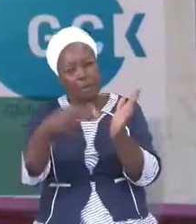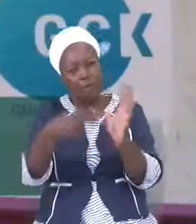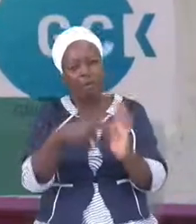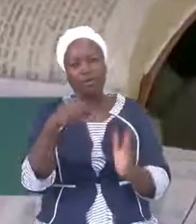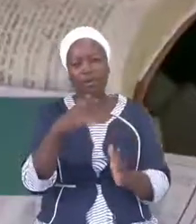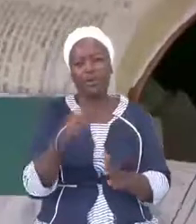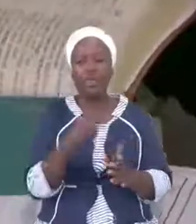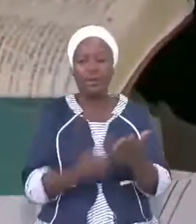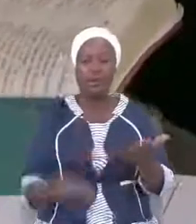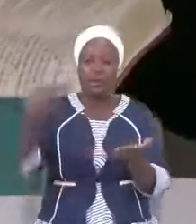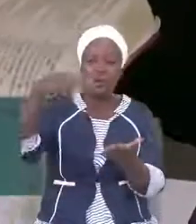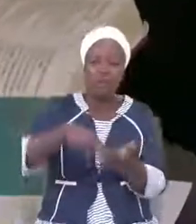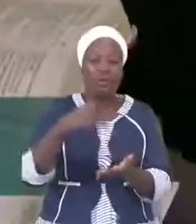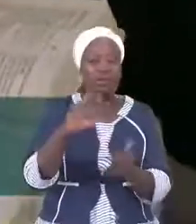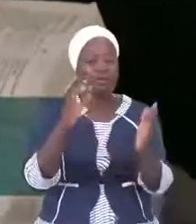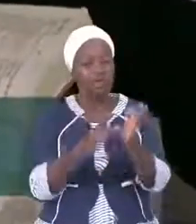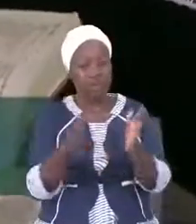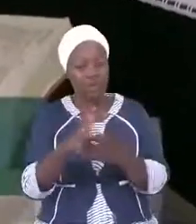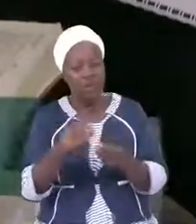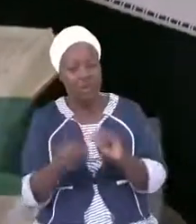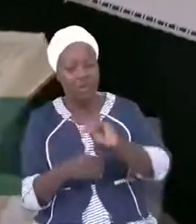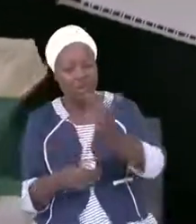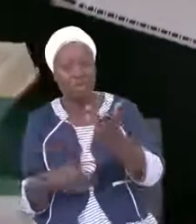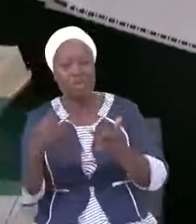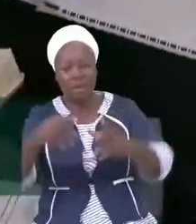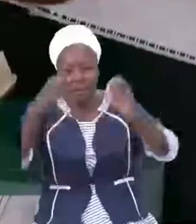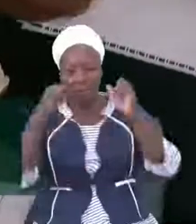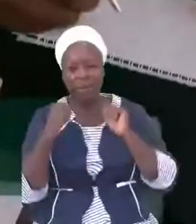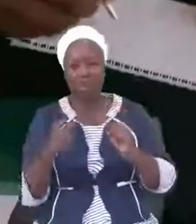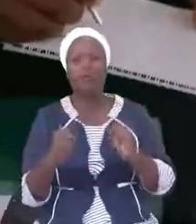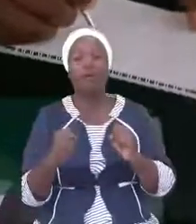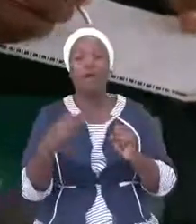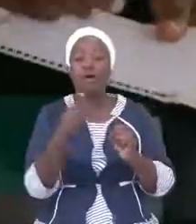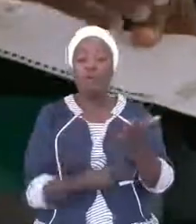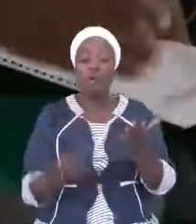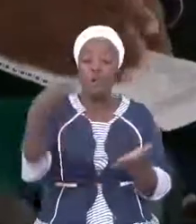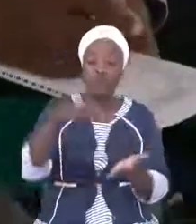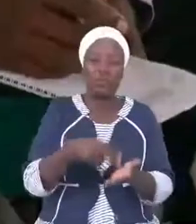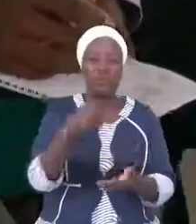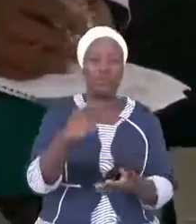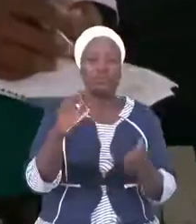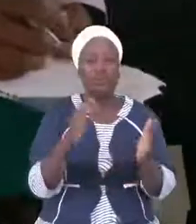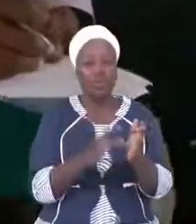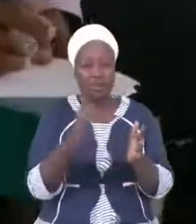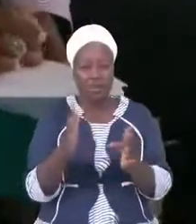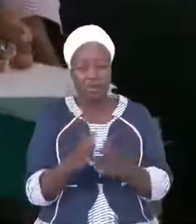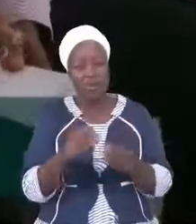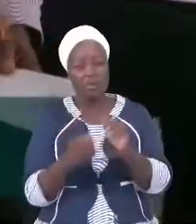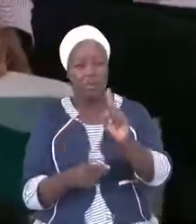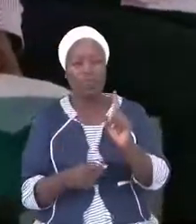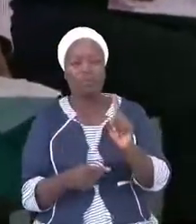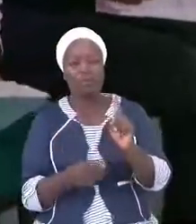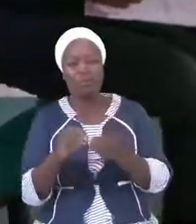Jésus. 2. L'objectif de la résurrection de Jésus. 3. La puissance de